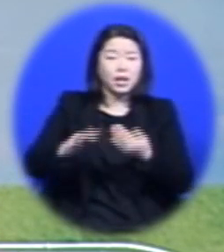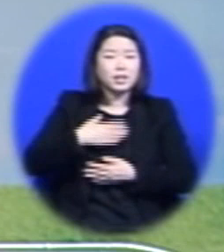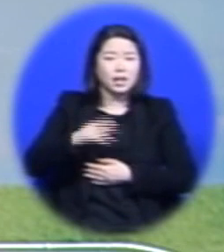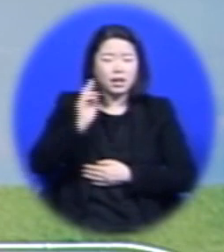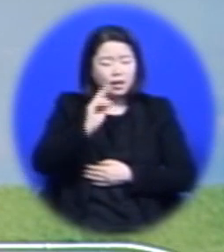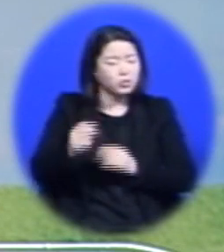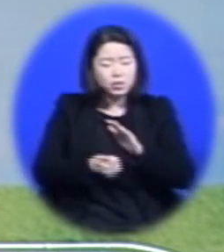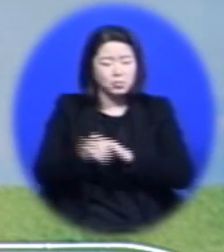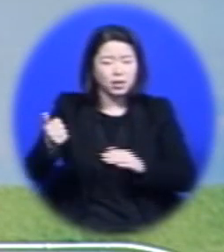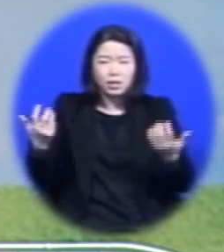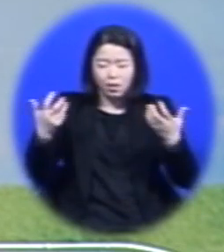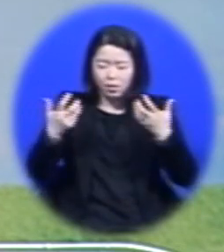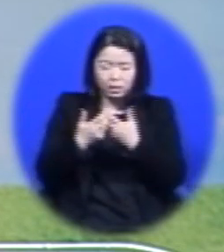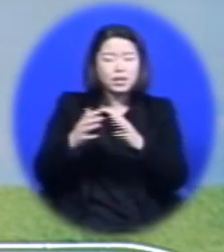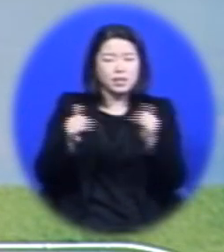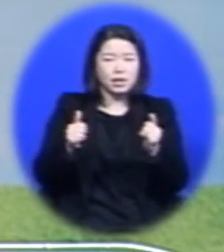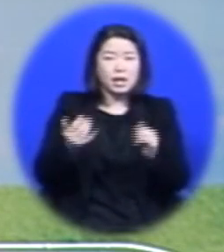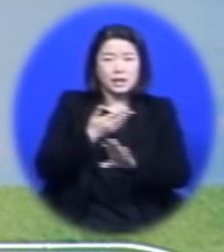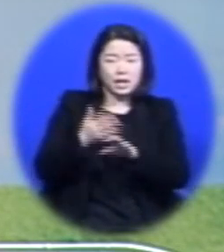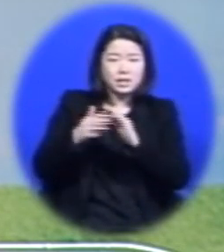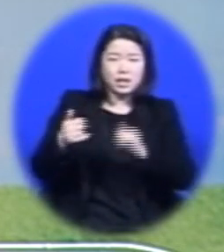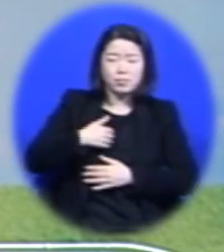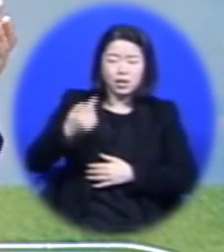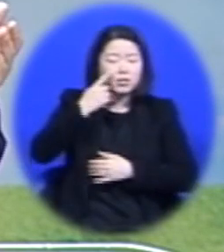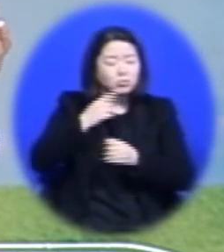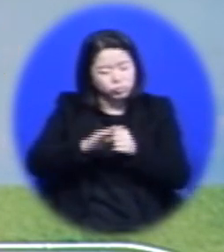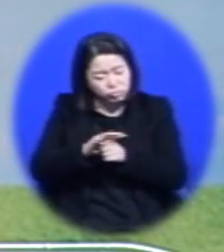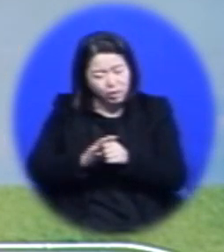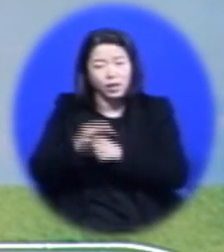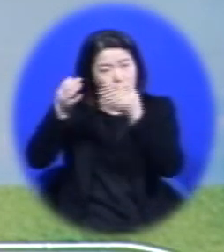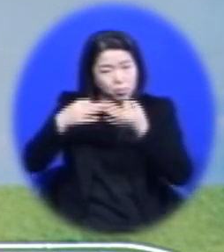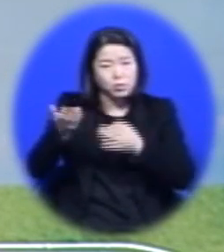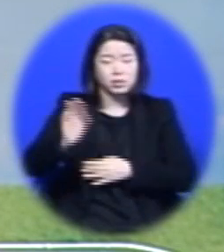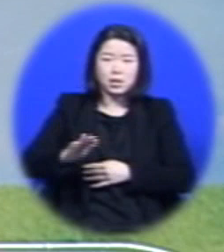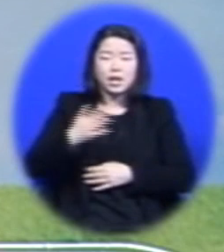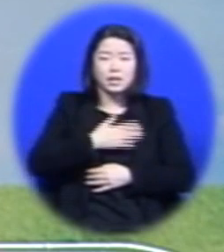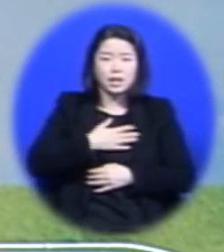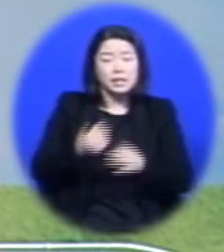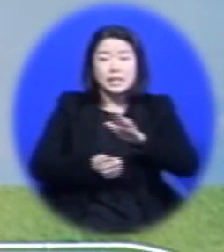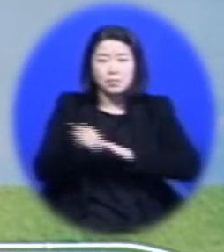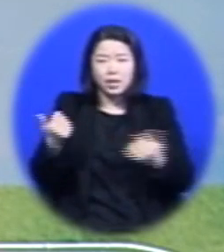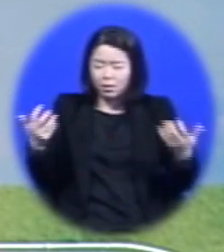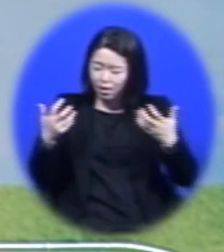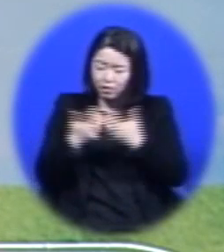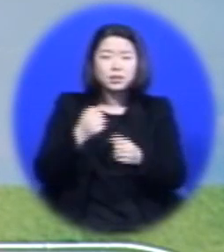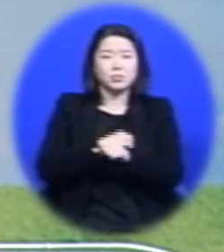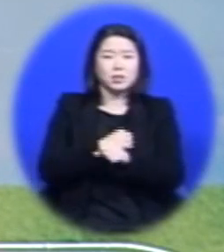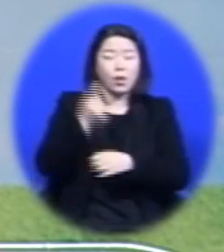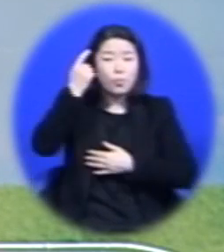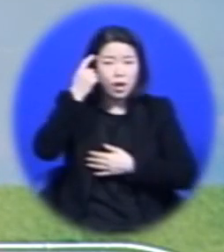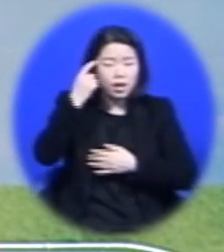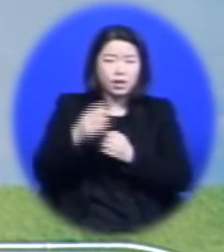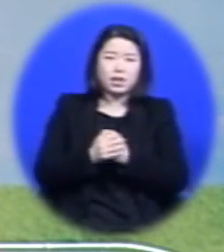희망이 넘치는 사람 딴 사람들은 다 나를 불쌍하다고 보지만 저는 희망이 넘칩니다 왜